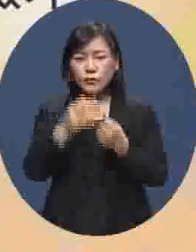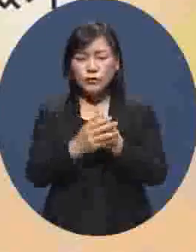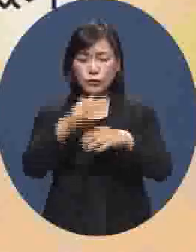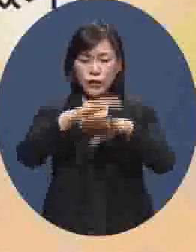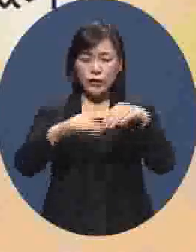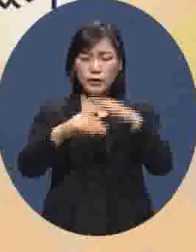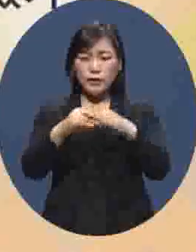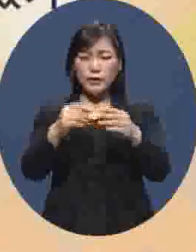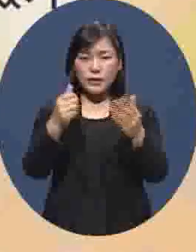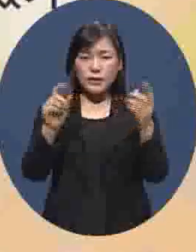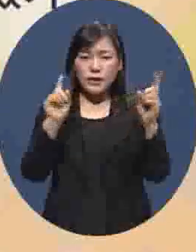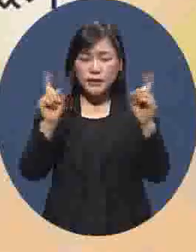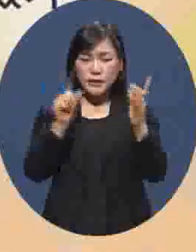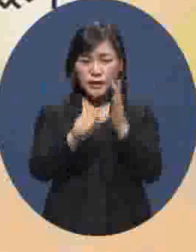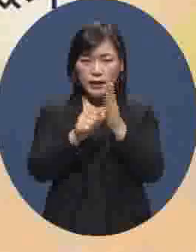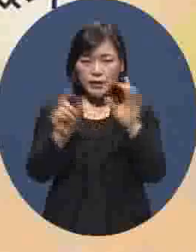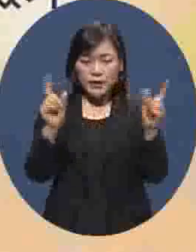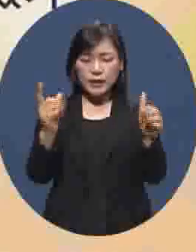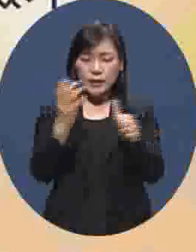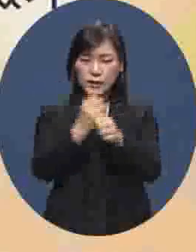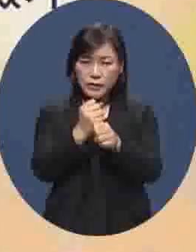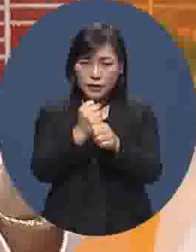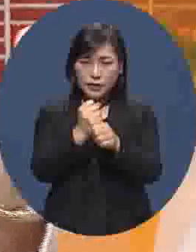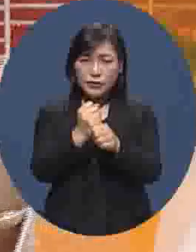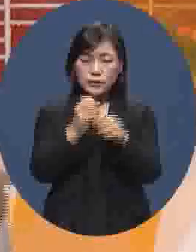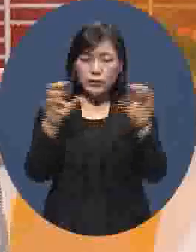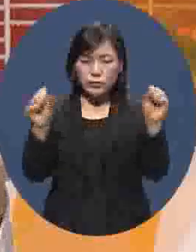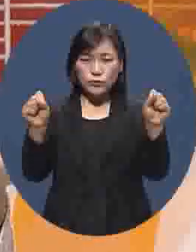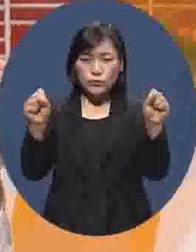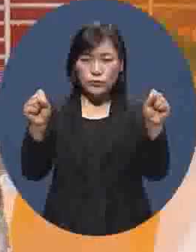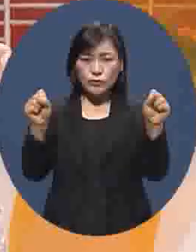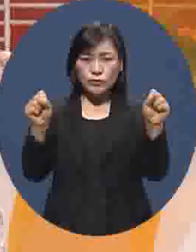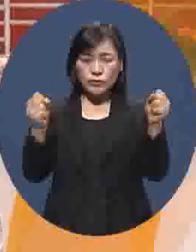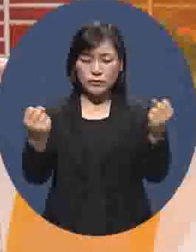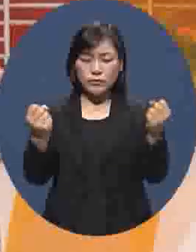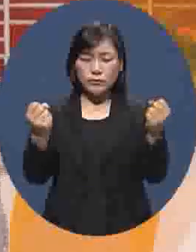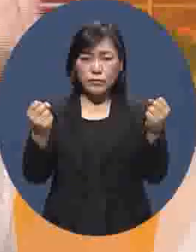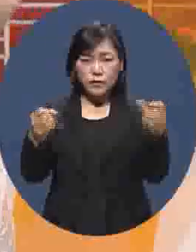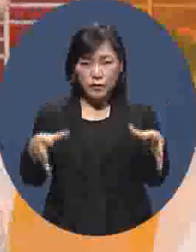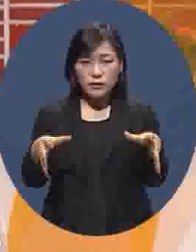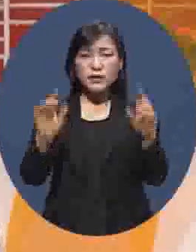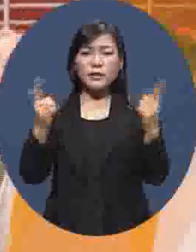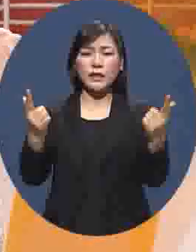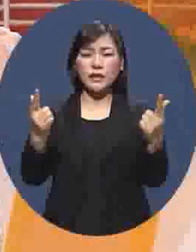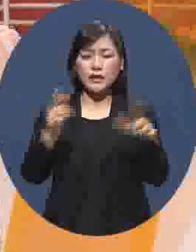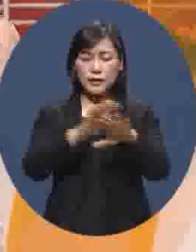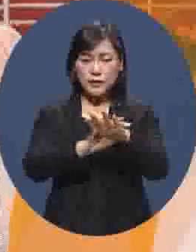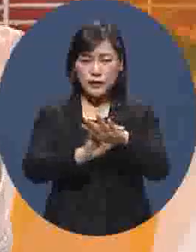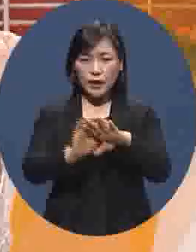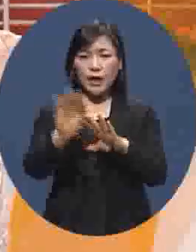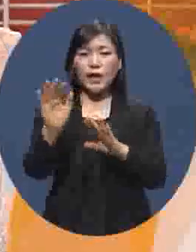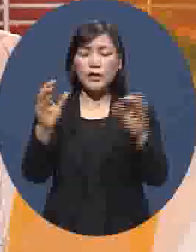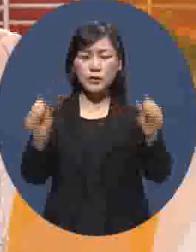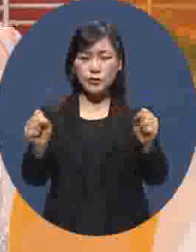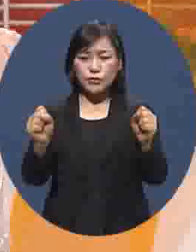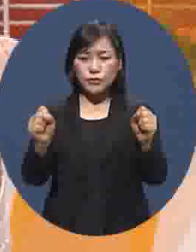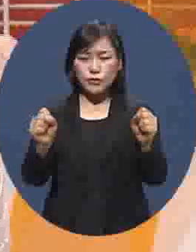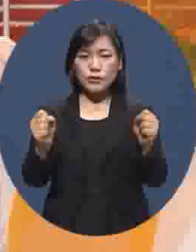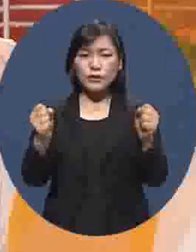장난감을 쥐고 짝짝꿍까지는 못해도 양손에 장난감을 쥐어주면 떨어뜨리지 않고 이렇게 자기가 잘 쥐고